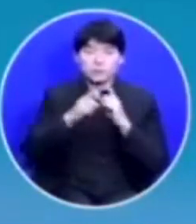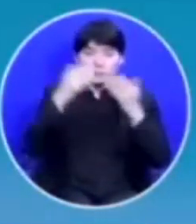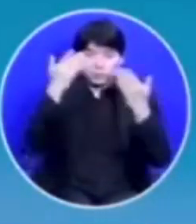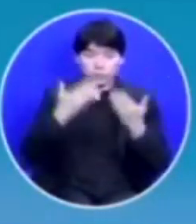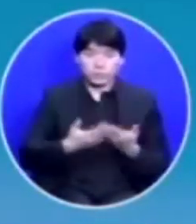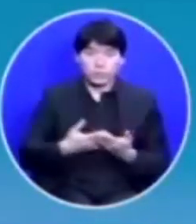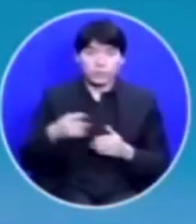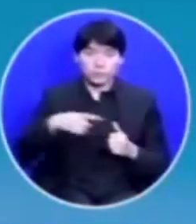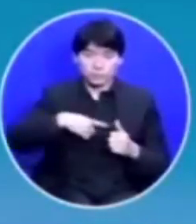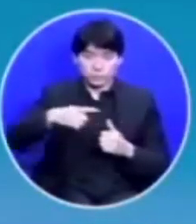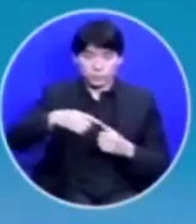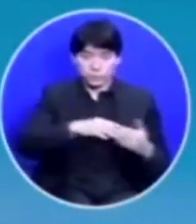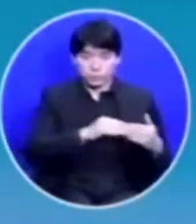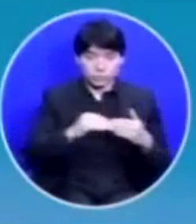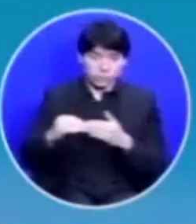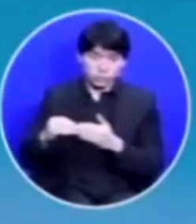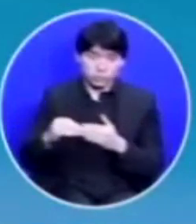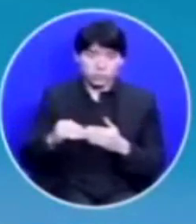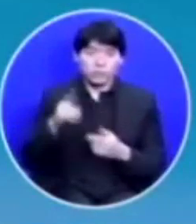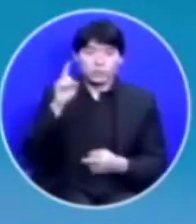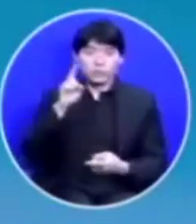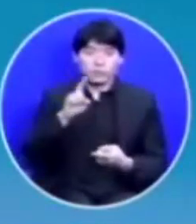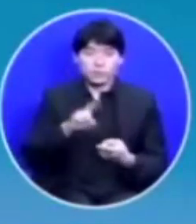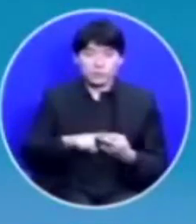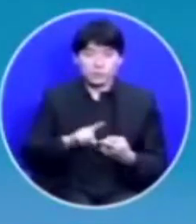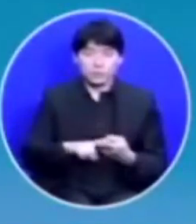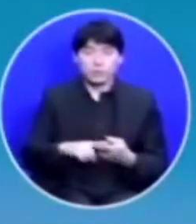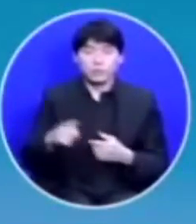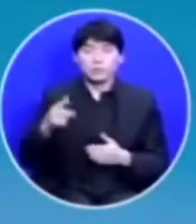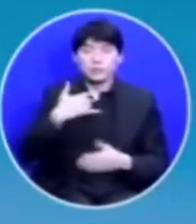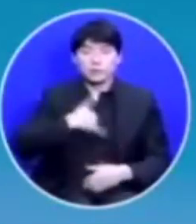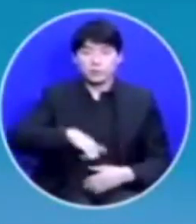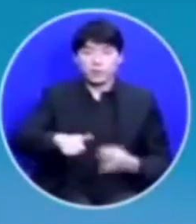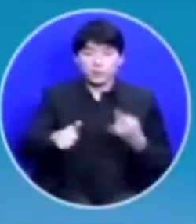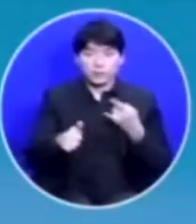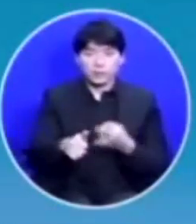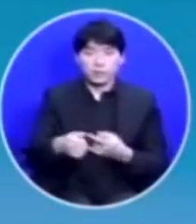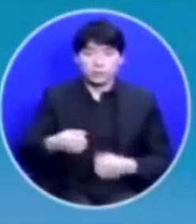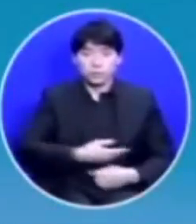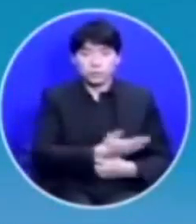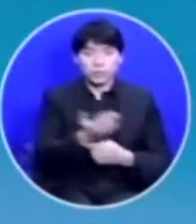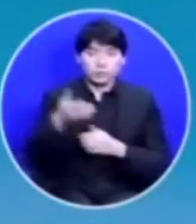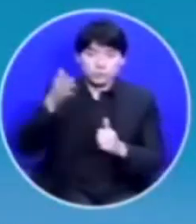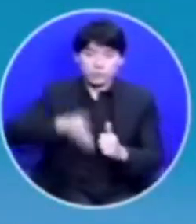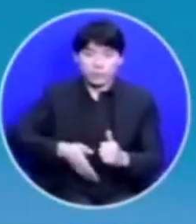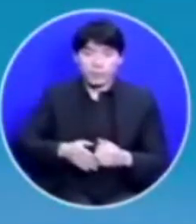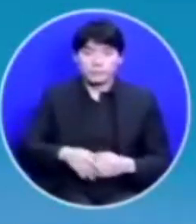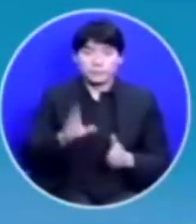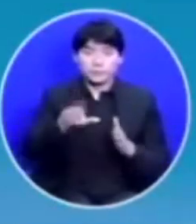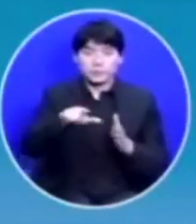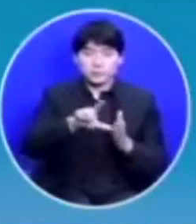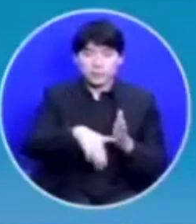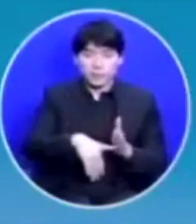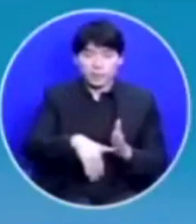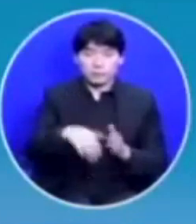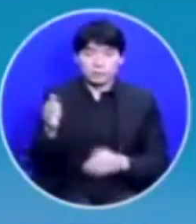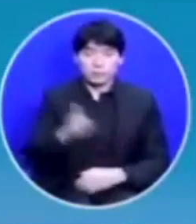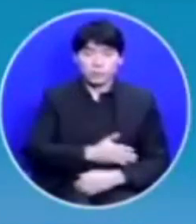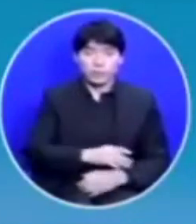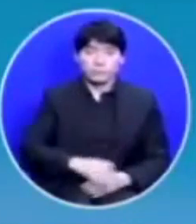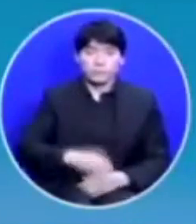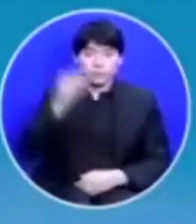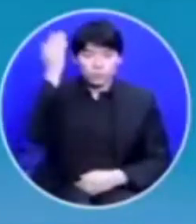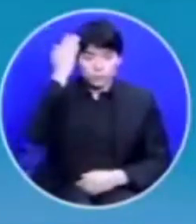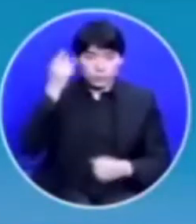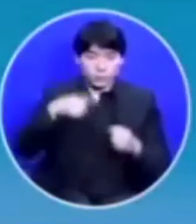가르치시고 인도하시는 것을 자녀들에게 전해 주어야 합니다 그때 빌어서 자녀들은 교리로